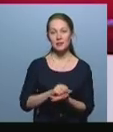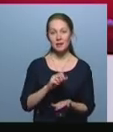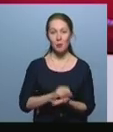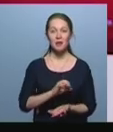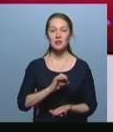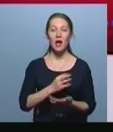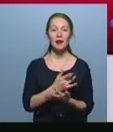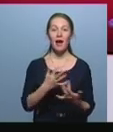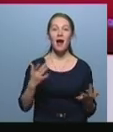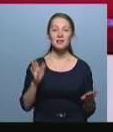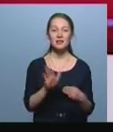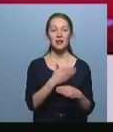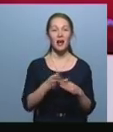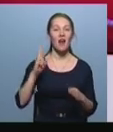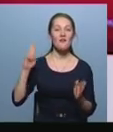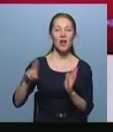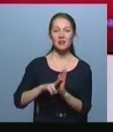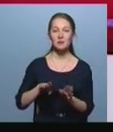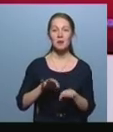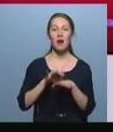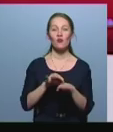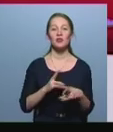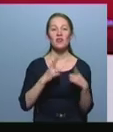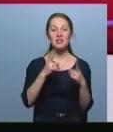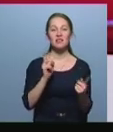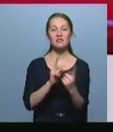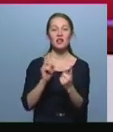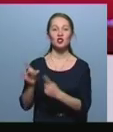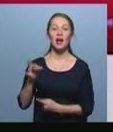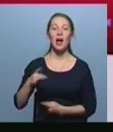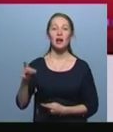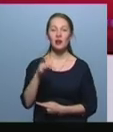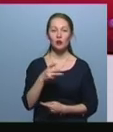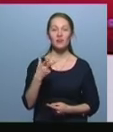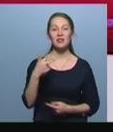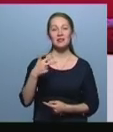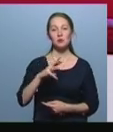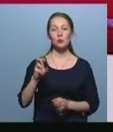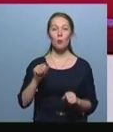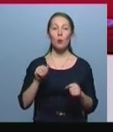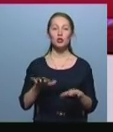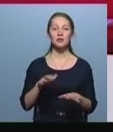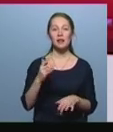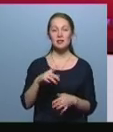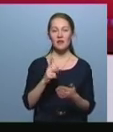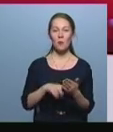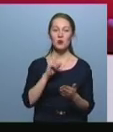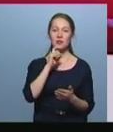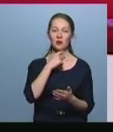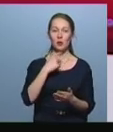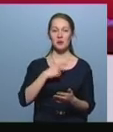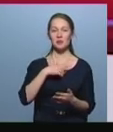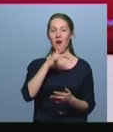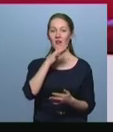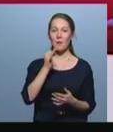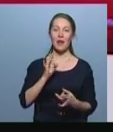сразу нескольких ведомств, в том числе проводят выездные встречи в районах, где за полчаса можно решить сразу несколько вопросов и сэкономить себе и время, и